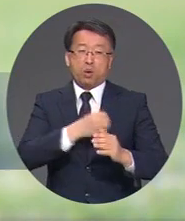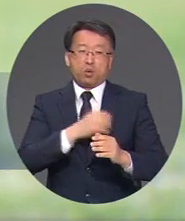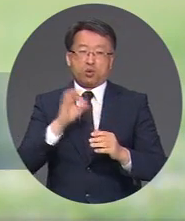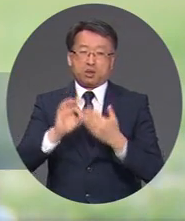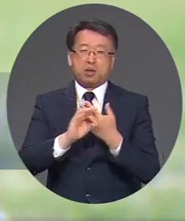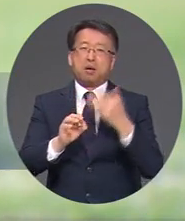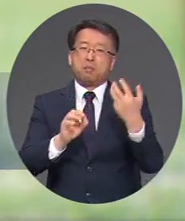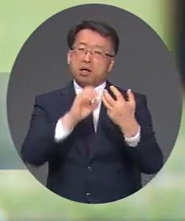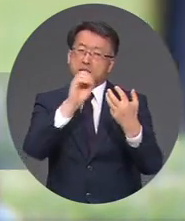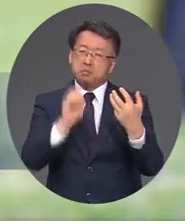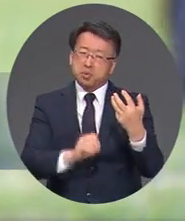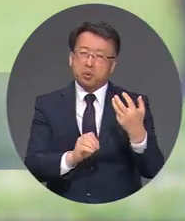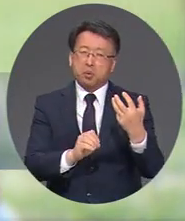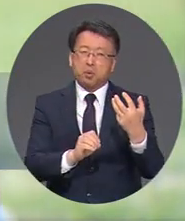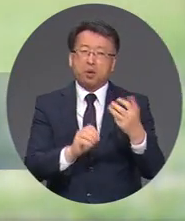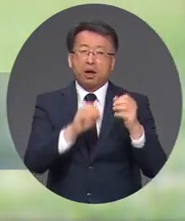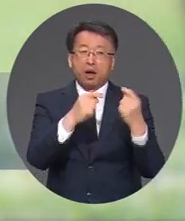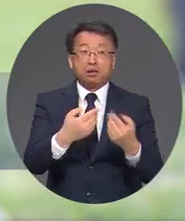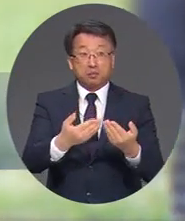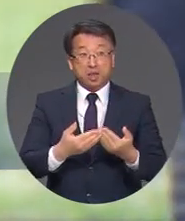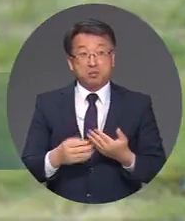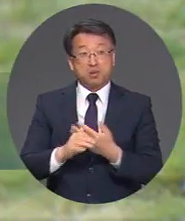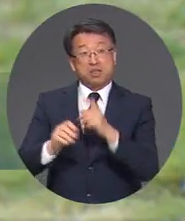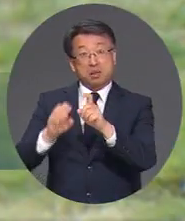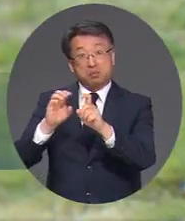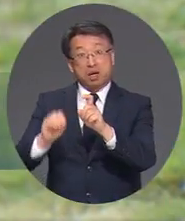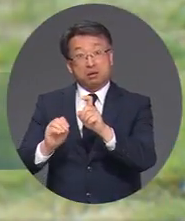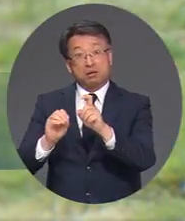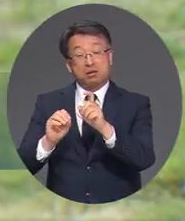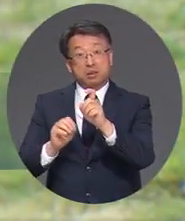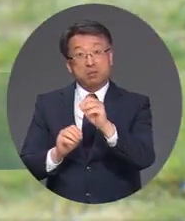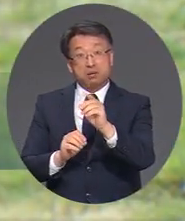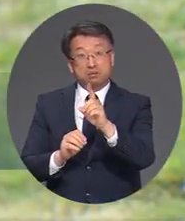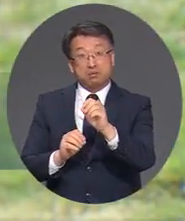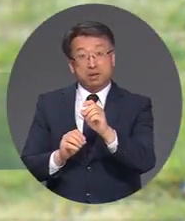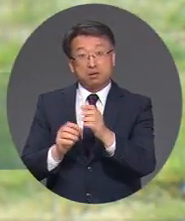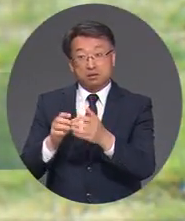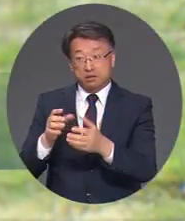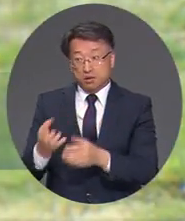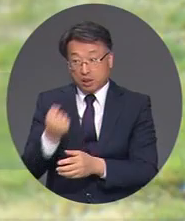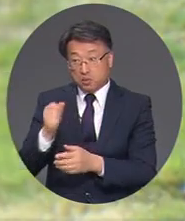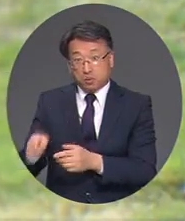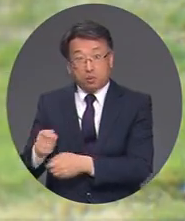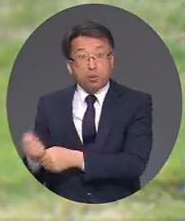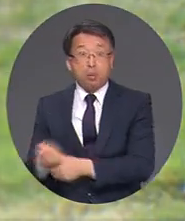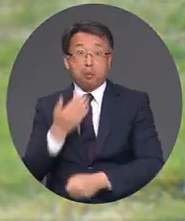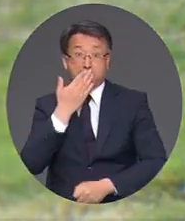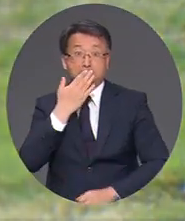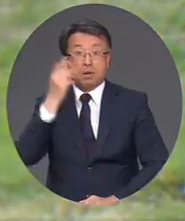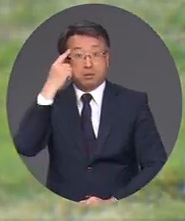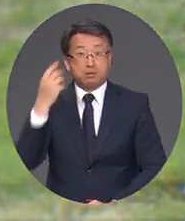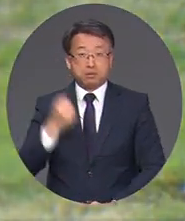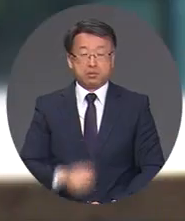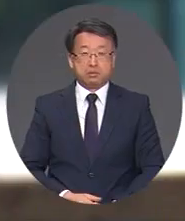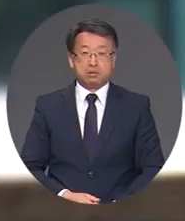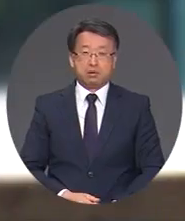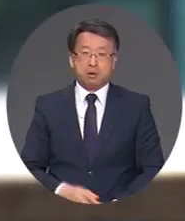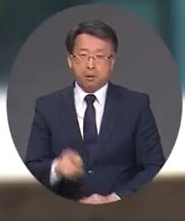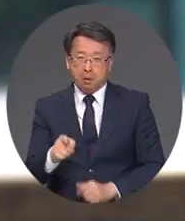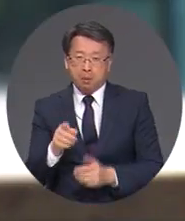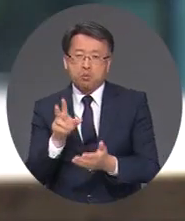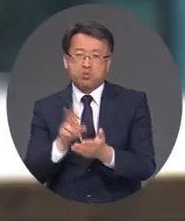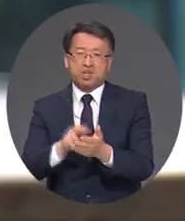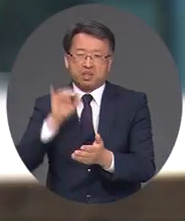80%면 그냥 10만 원 정도에 공실 수 있네 이런 생각으로 다 한 거예요. 편법 회원제 운영이란 지적이